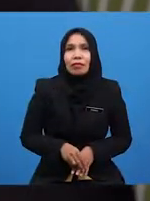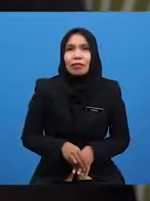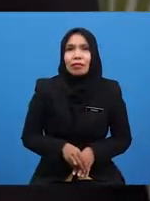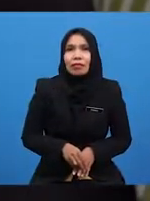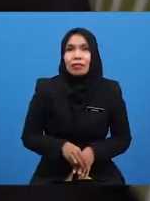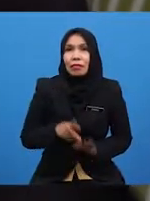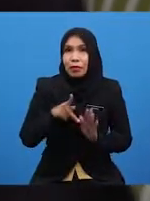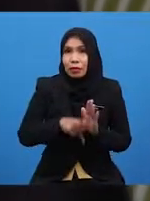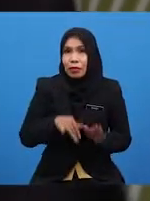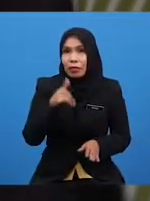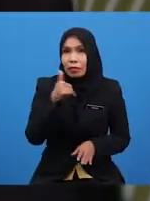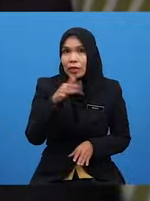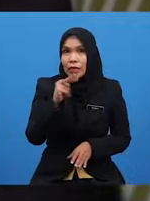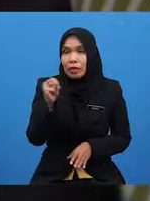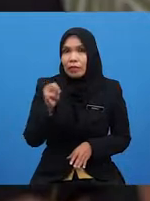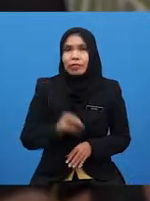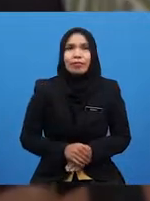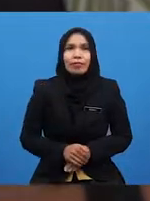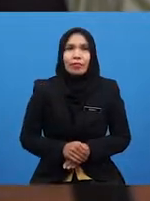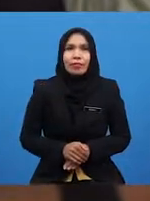membentuk acuan.